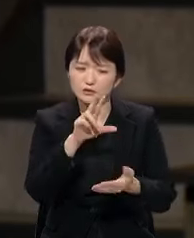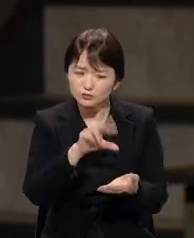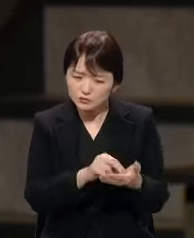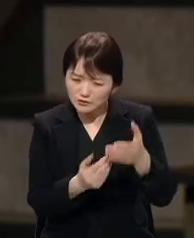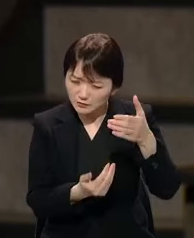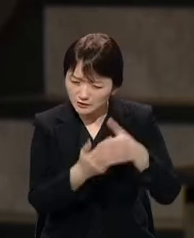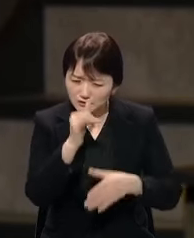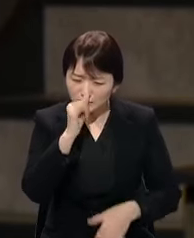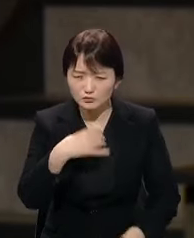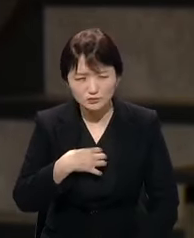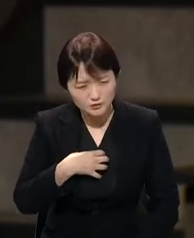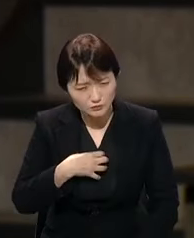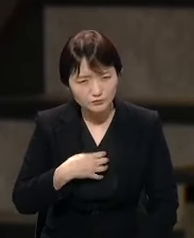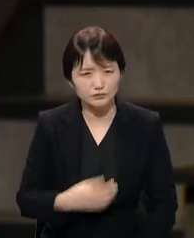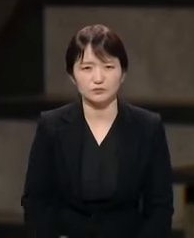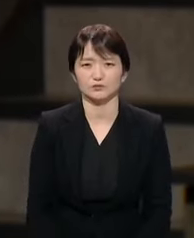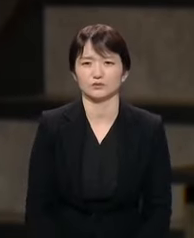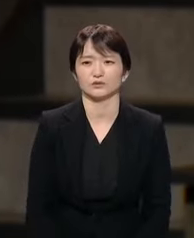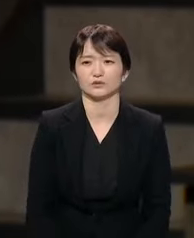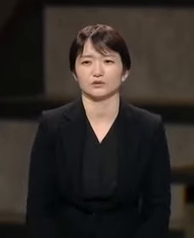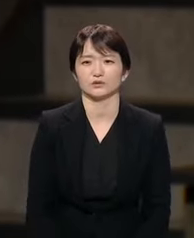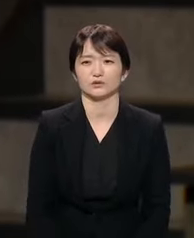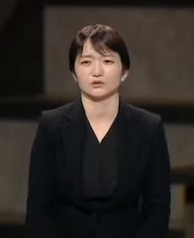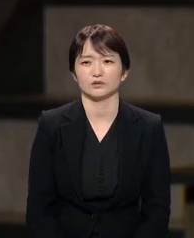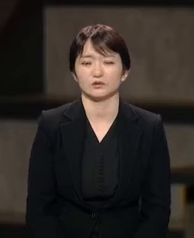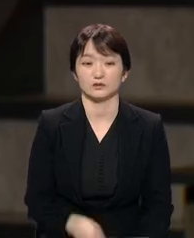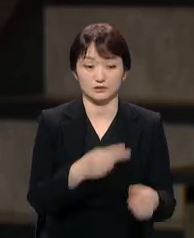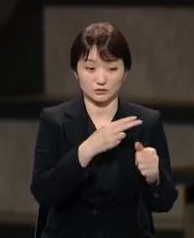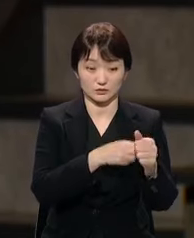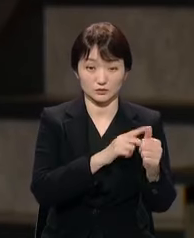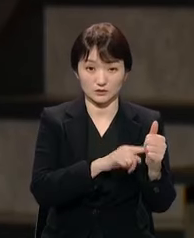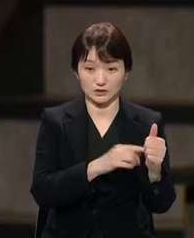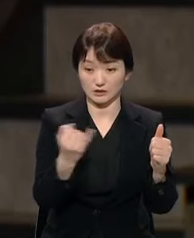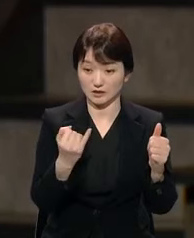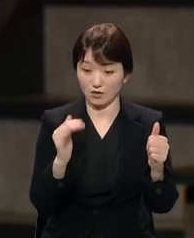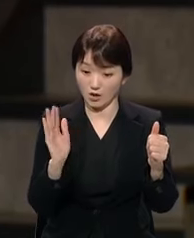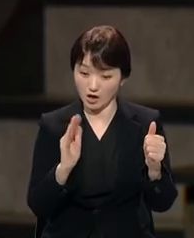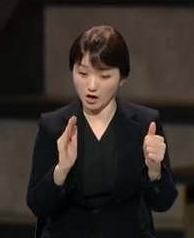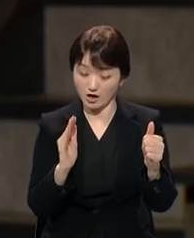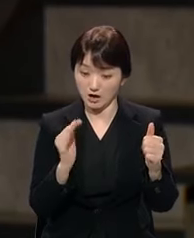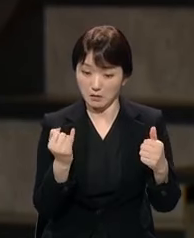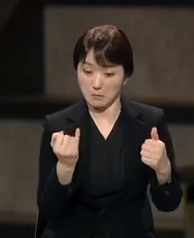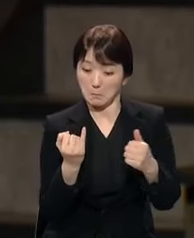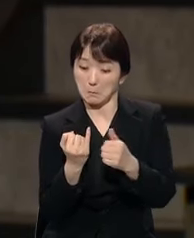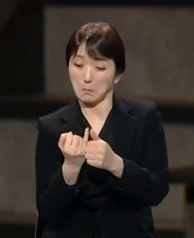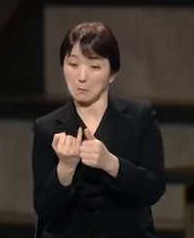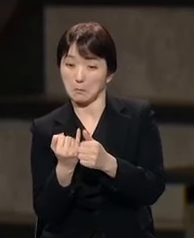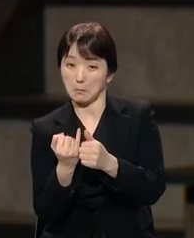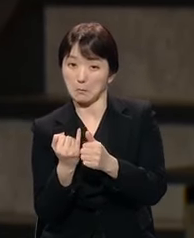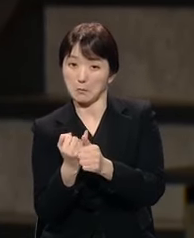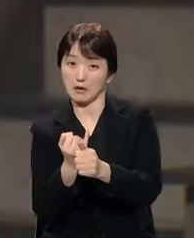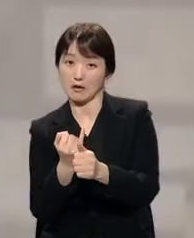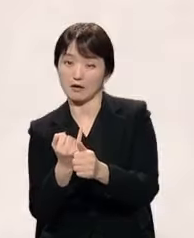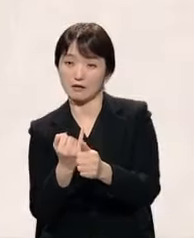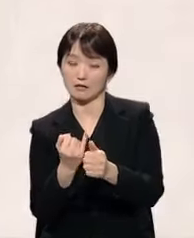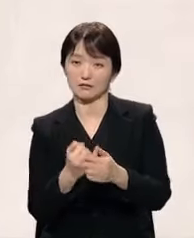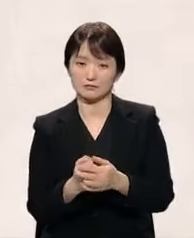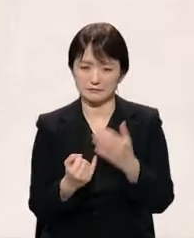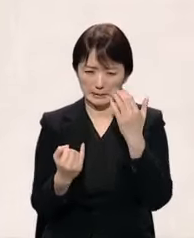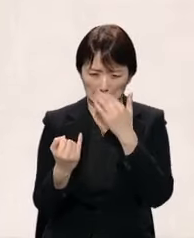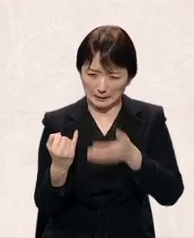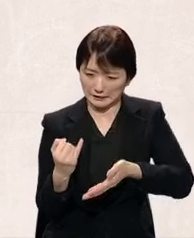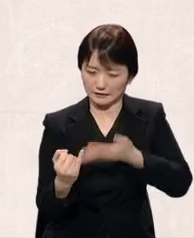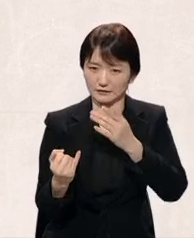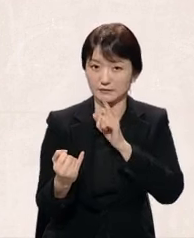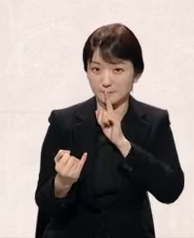하는 것이 걱정이 되는 부분입니다. 실제로 이 해당 교사가 여학생들에 대해서 과도한 신체 접촉을 갖다가 하거나 또는 성희롱성